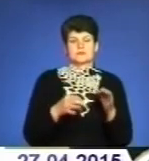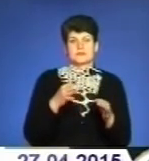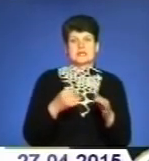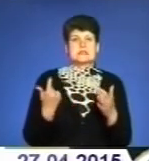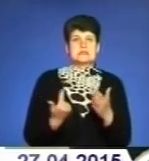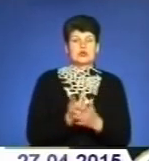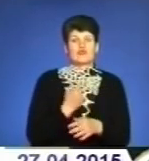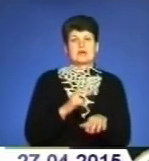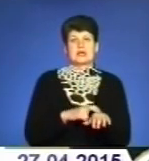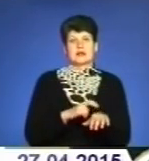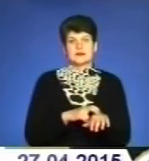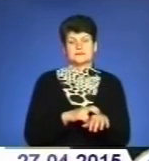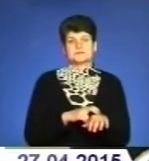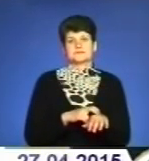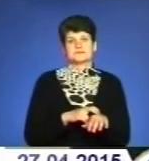лікарі